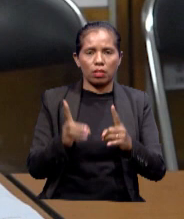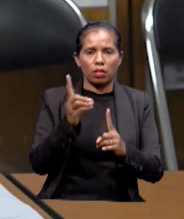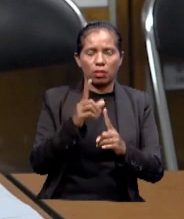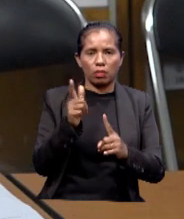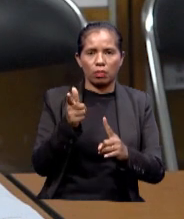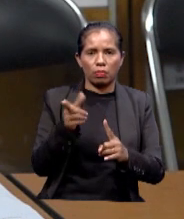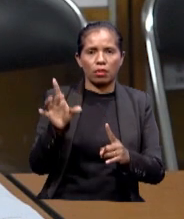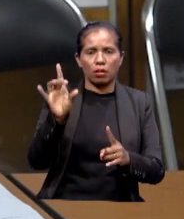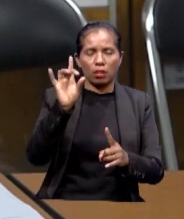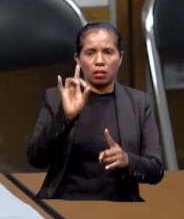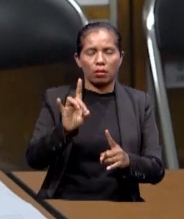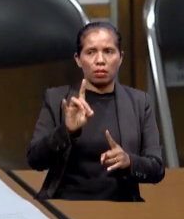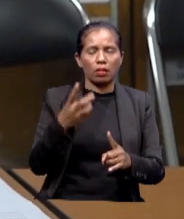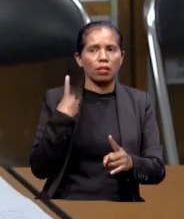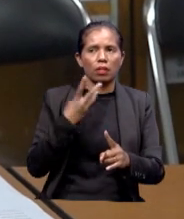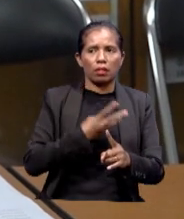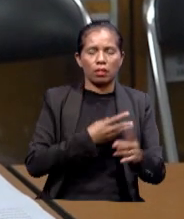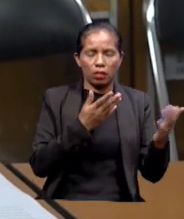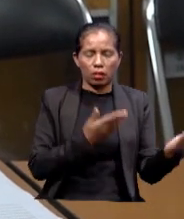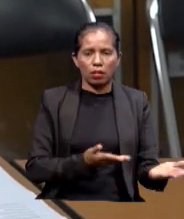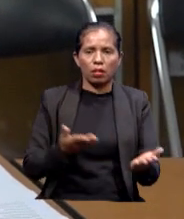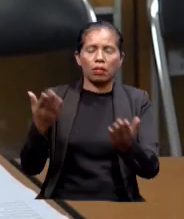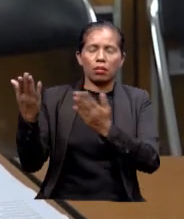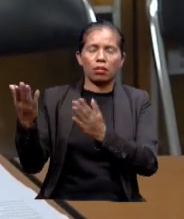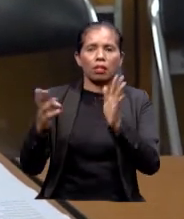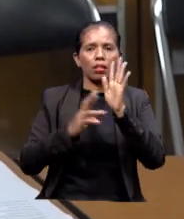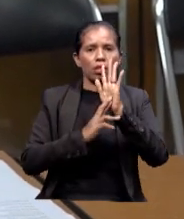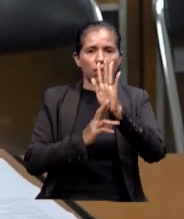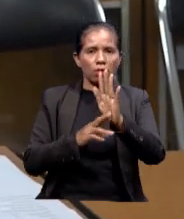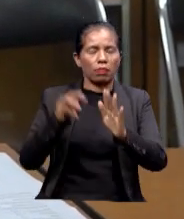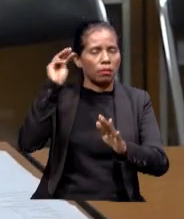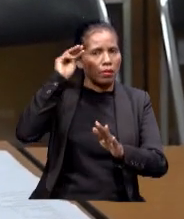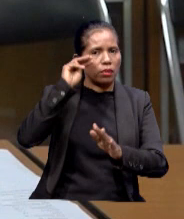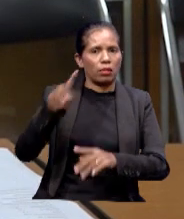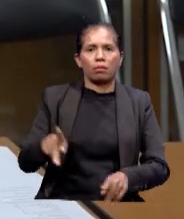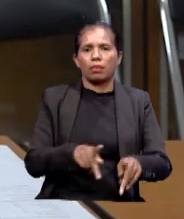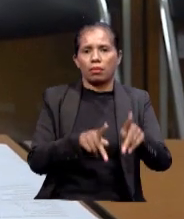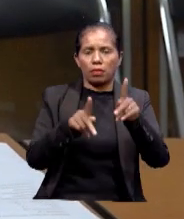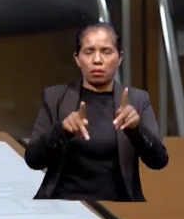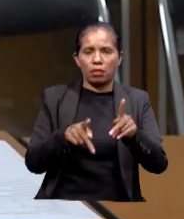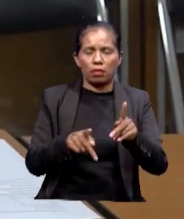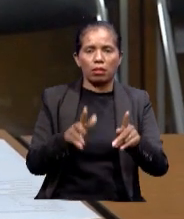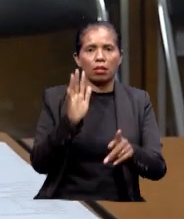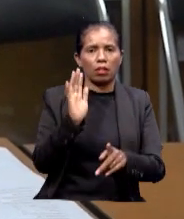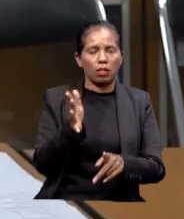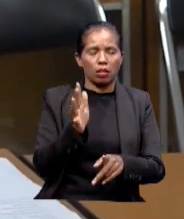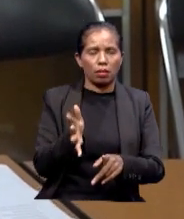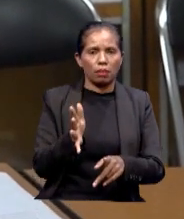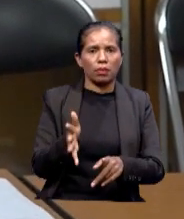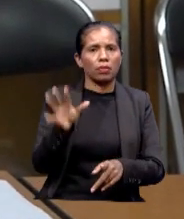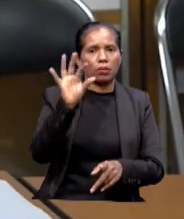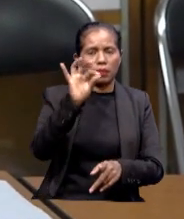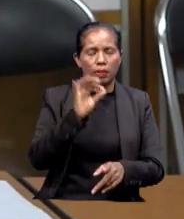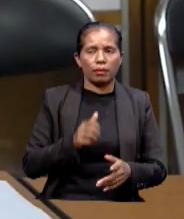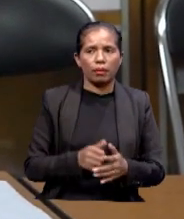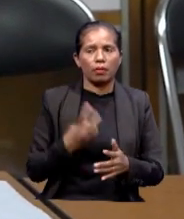28 itaruka na nere relatório ba Ministério Público né mutu lima nulu resinsia